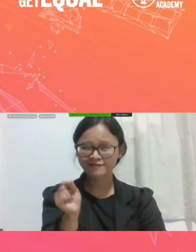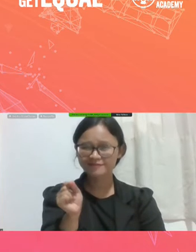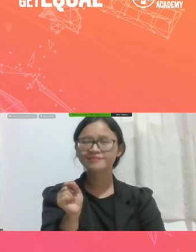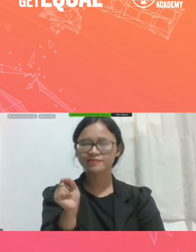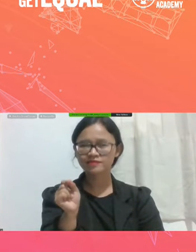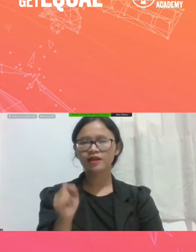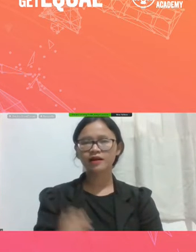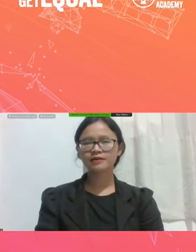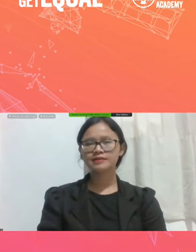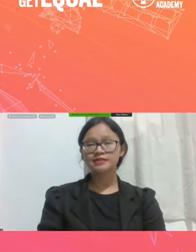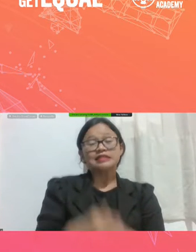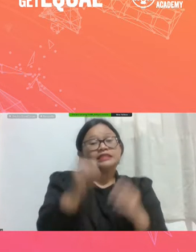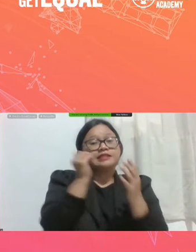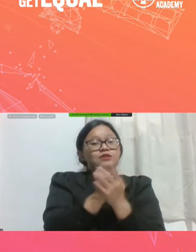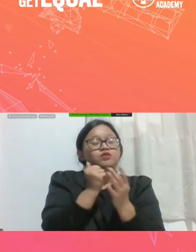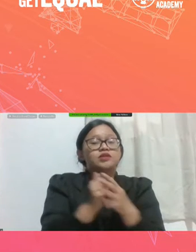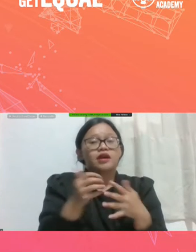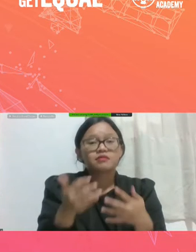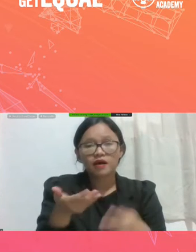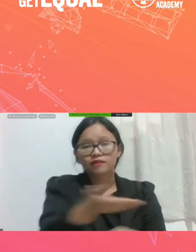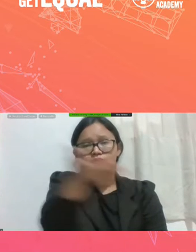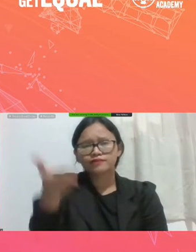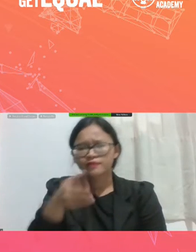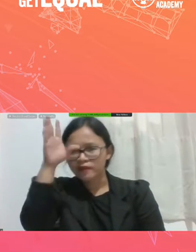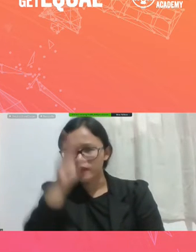Dan padahal kita tahu pengguna